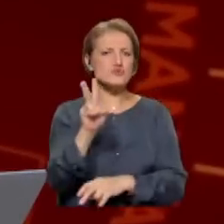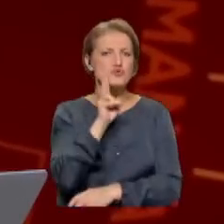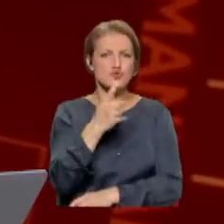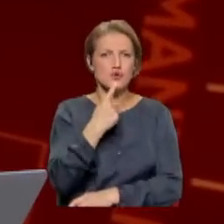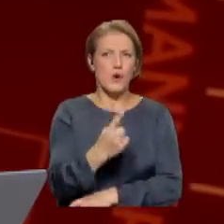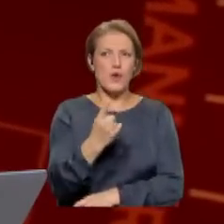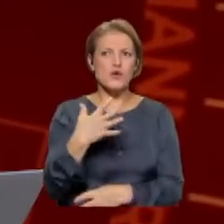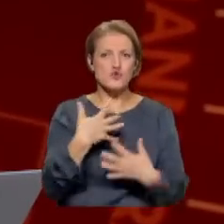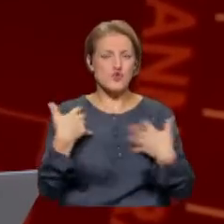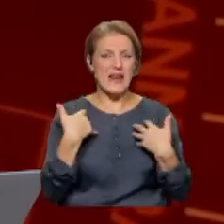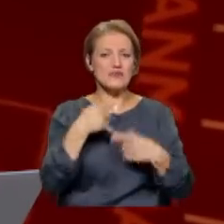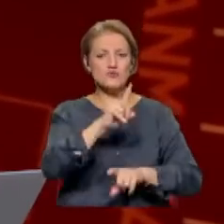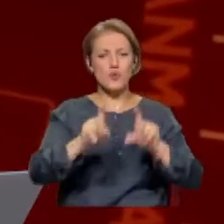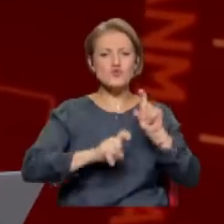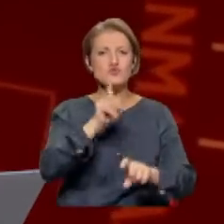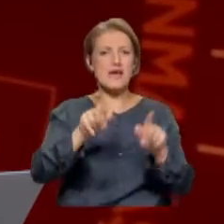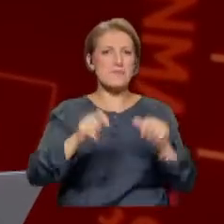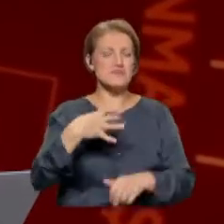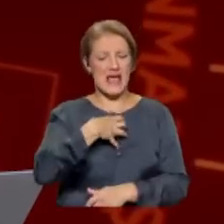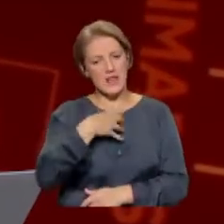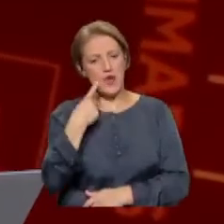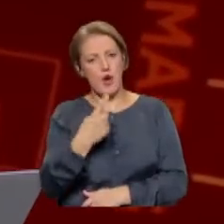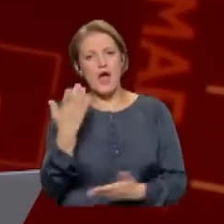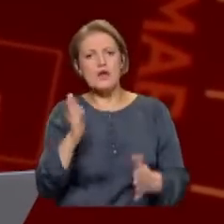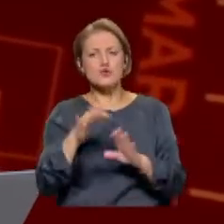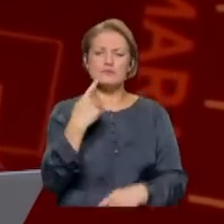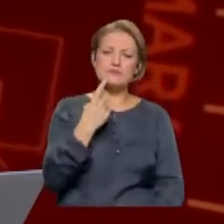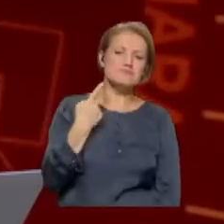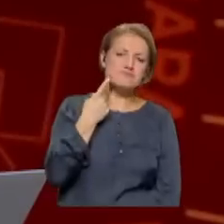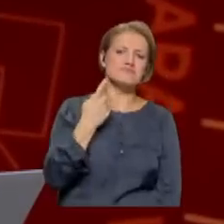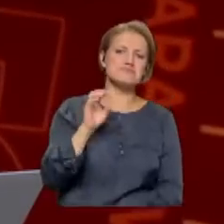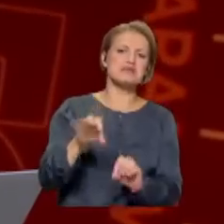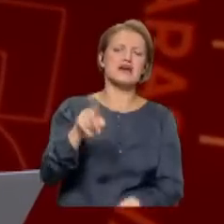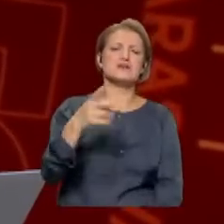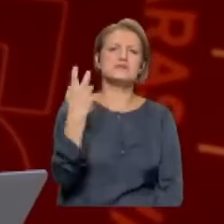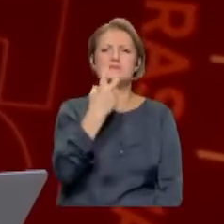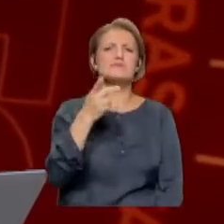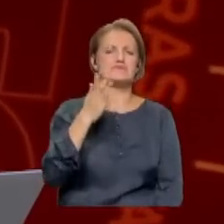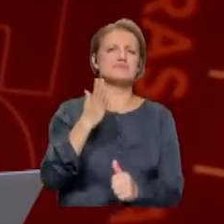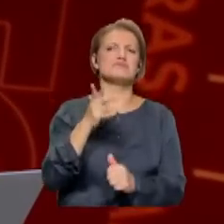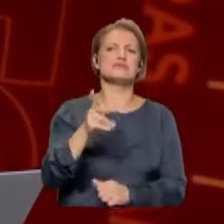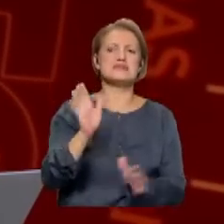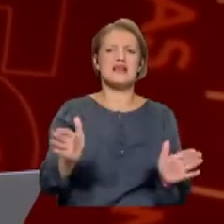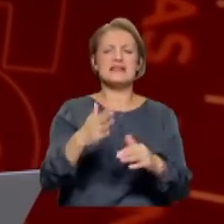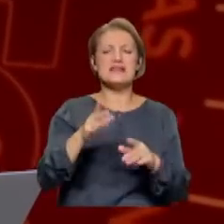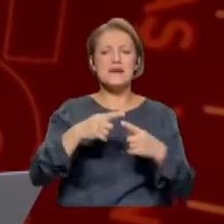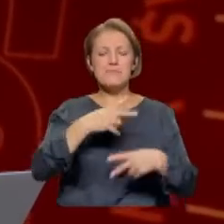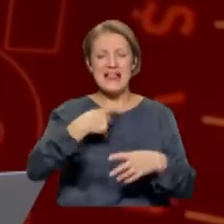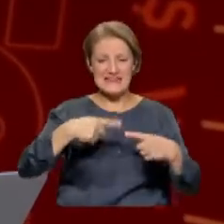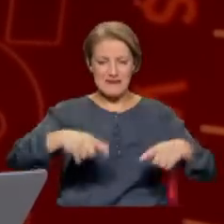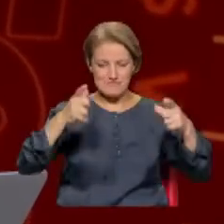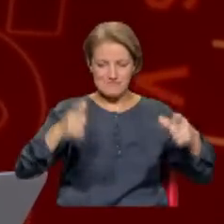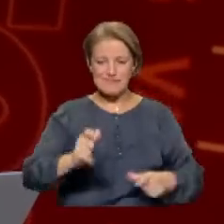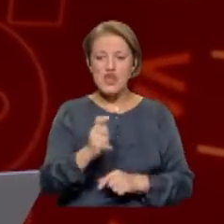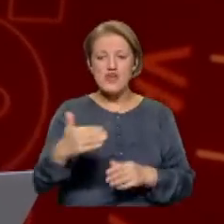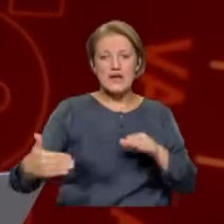diyor üstelik. Güvenlik soruşturması yapmış kendince ve sonra demiş ki bırakın sahneye çıkmasını, Sandıklı sınırlarından içeri